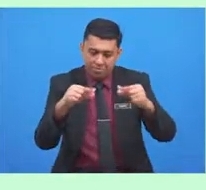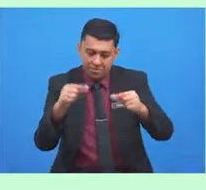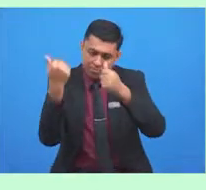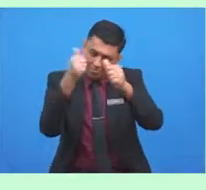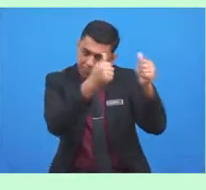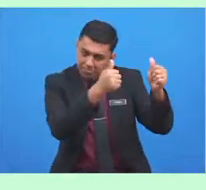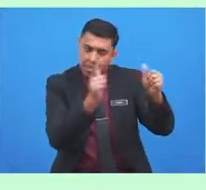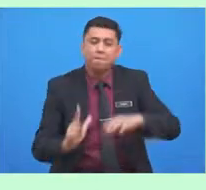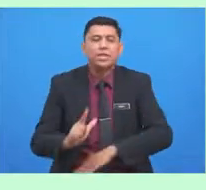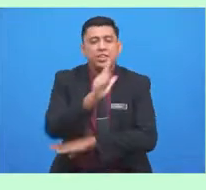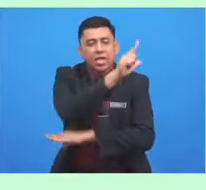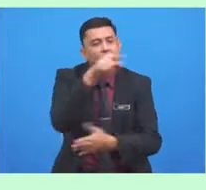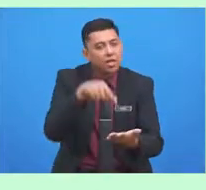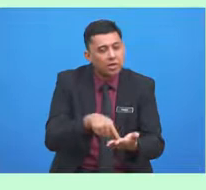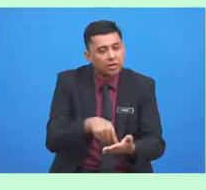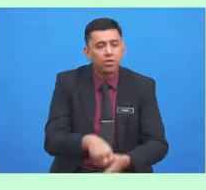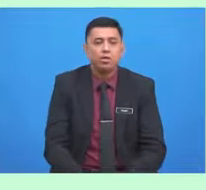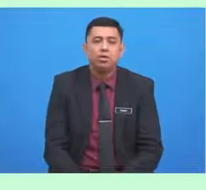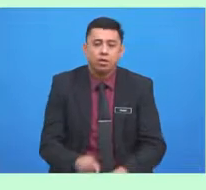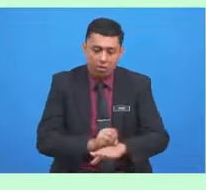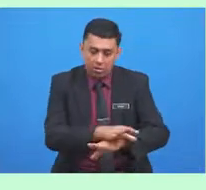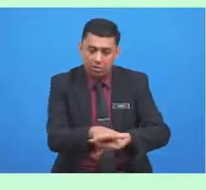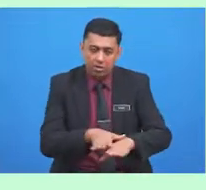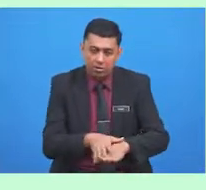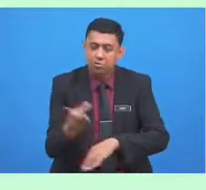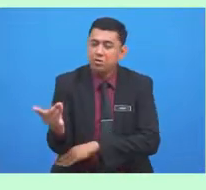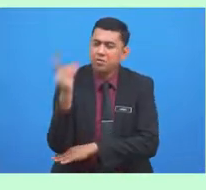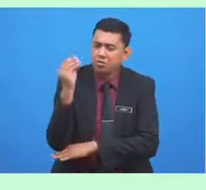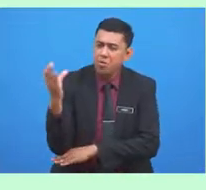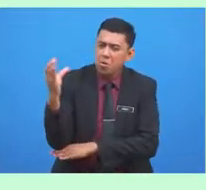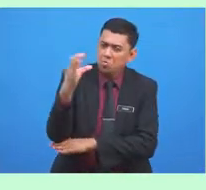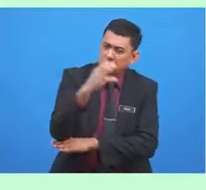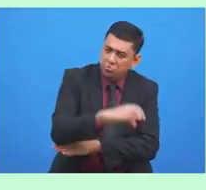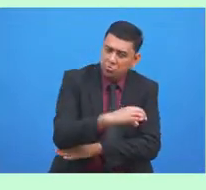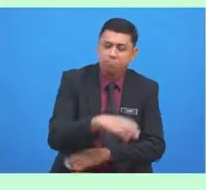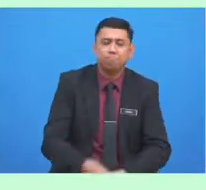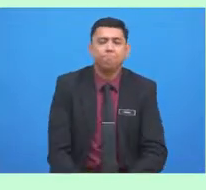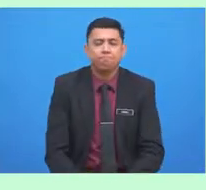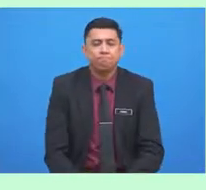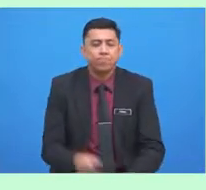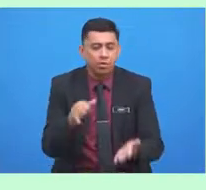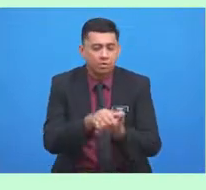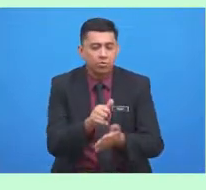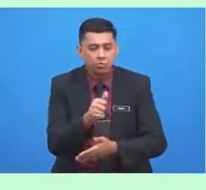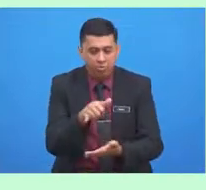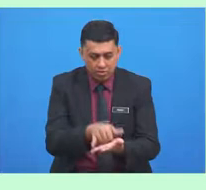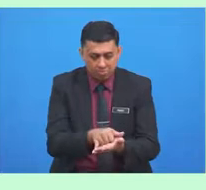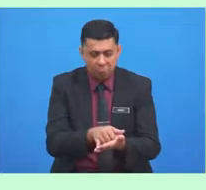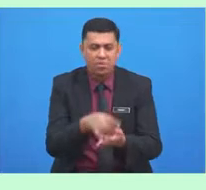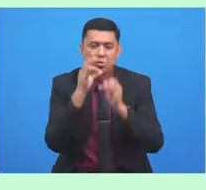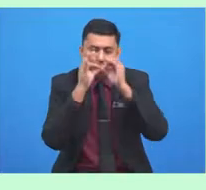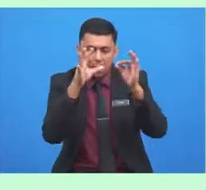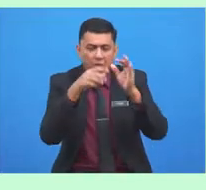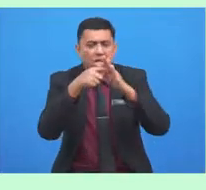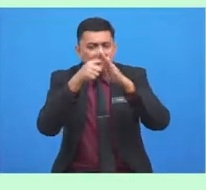secara melintang ini dipengaruhi oleh daya cerun tekanan, iaitu angin yang bertiup dari kawasan